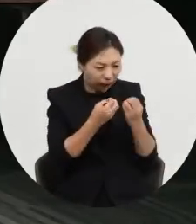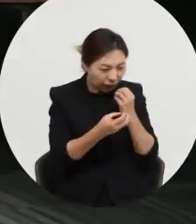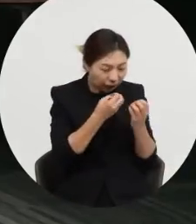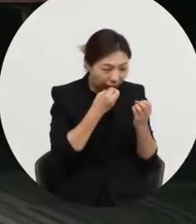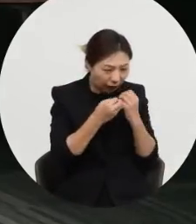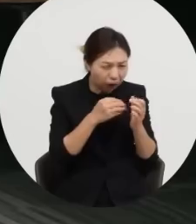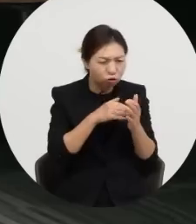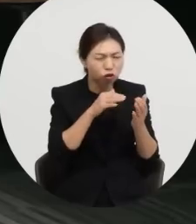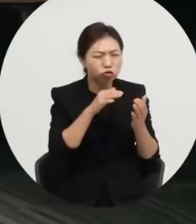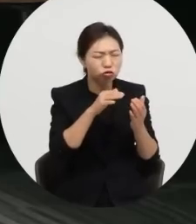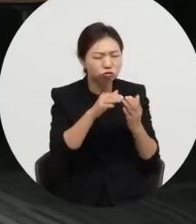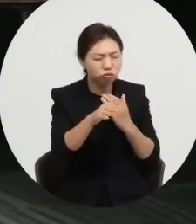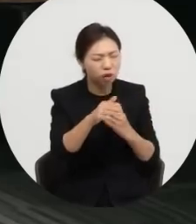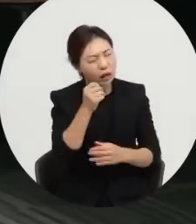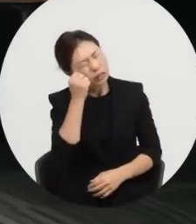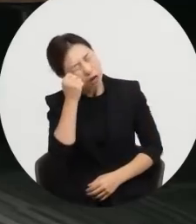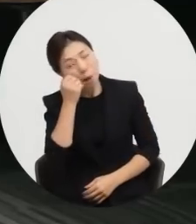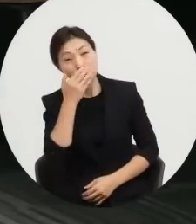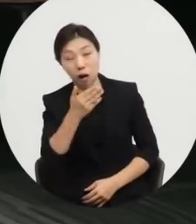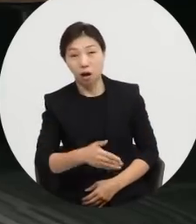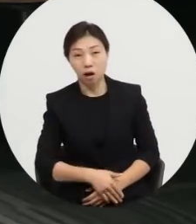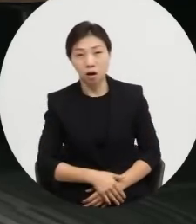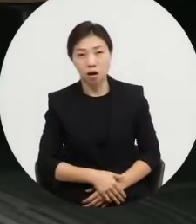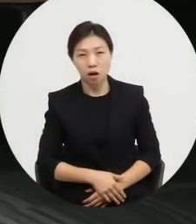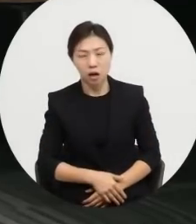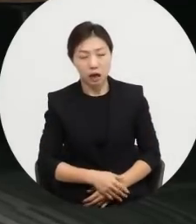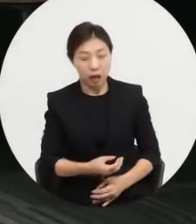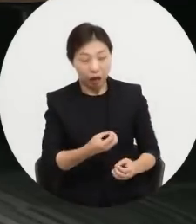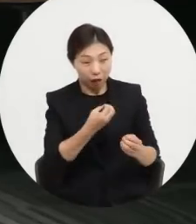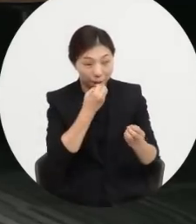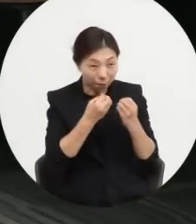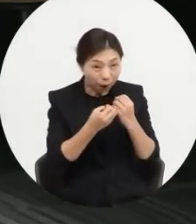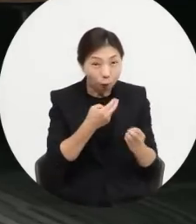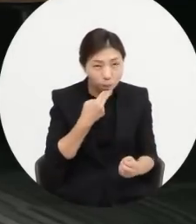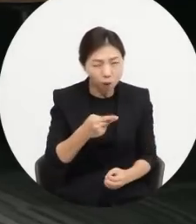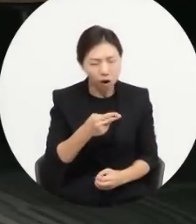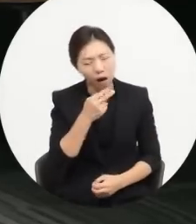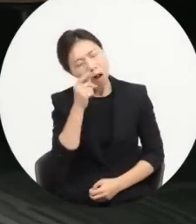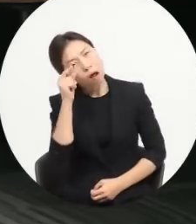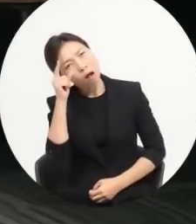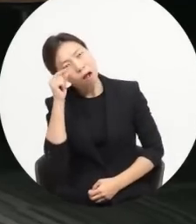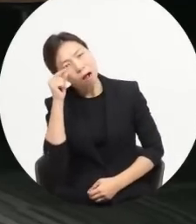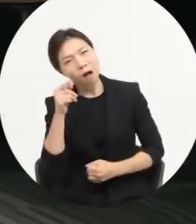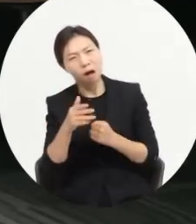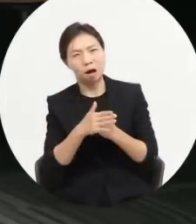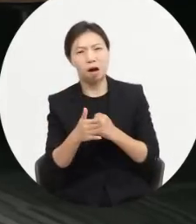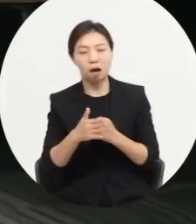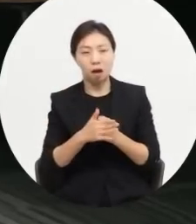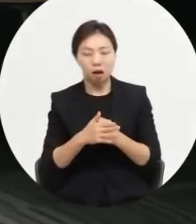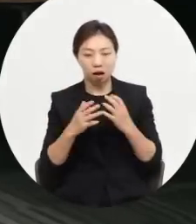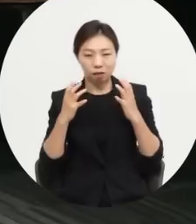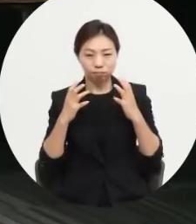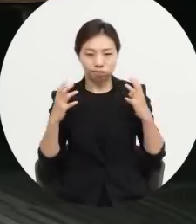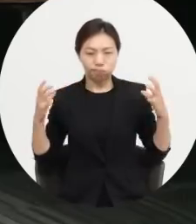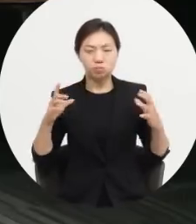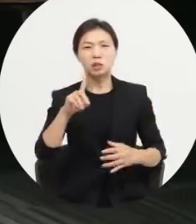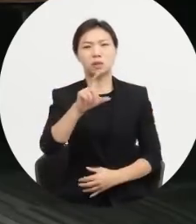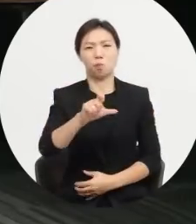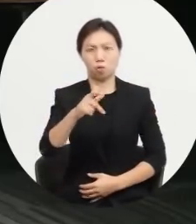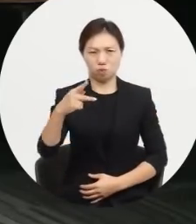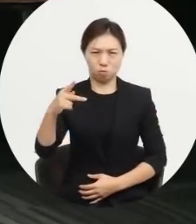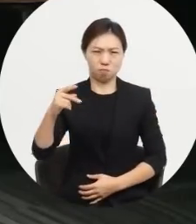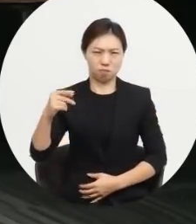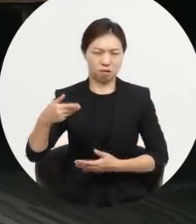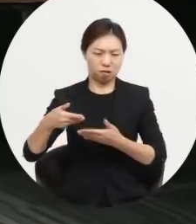들수 없어 몇년 만에 15kg가 쪘습니다. 지나가는 사람들과도 외모를